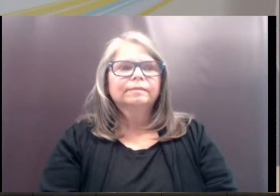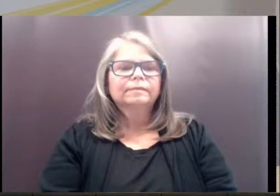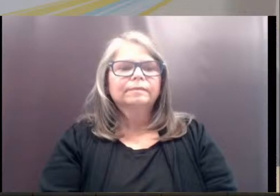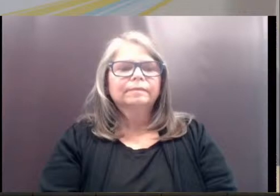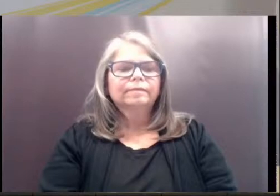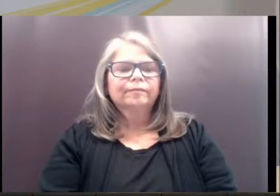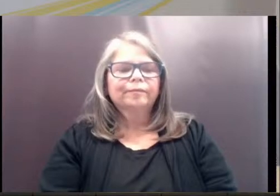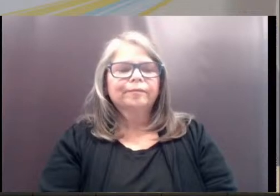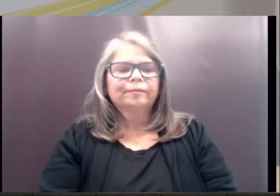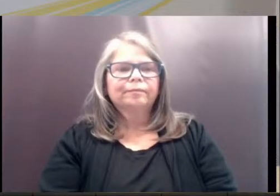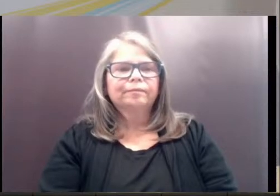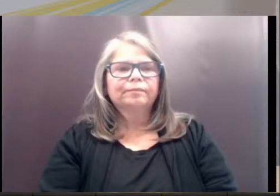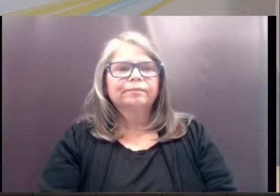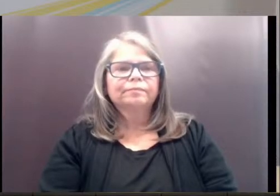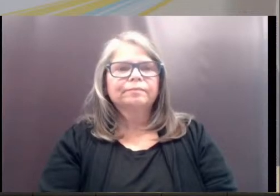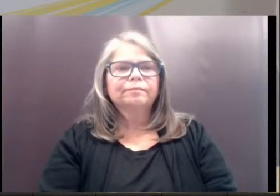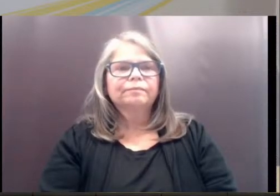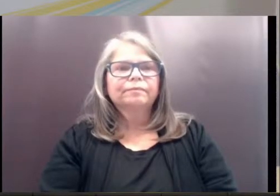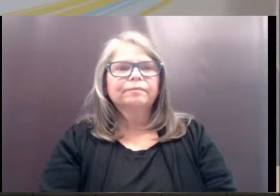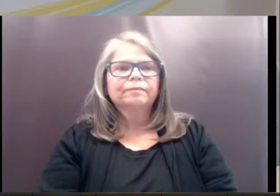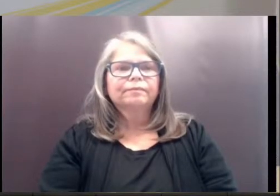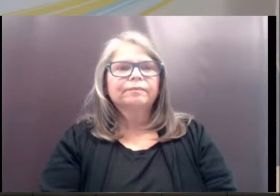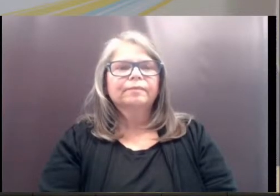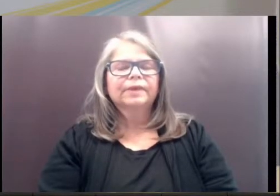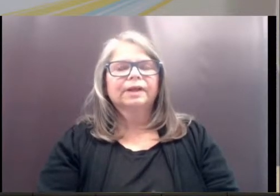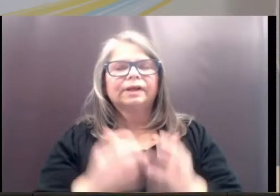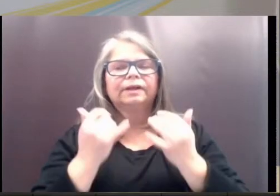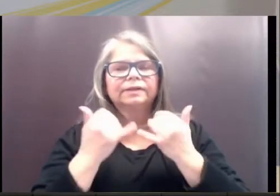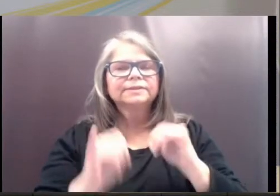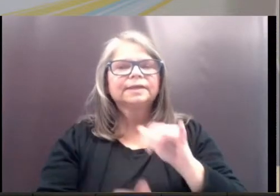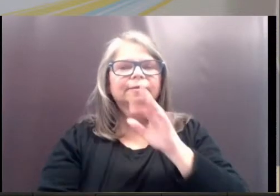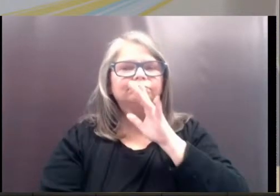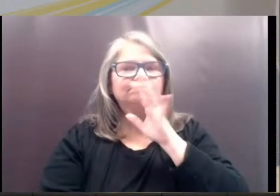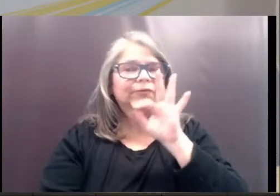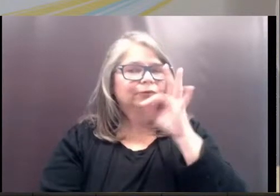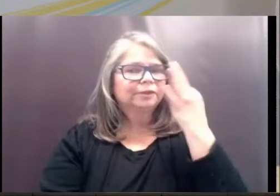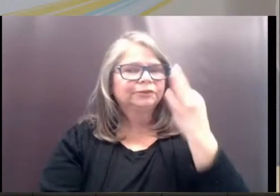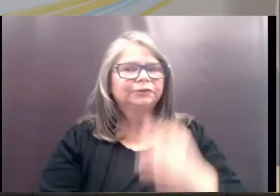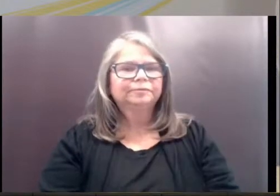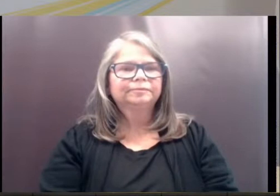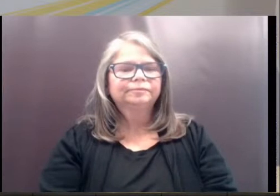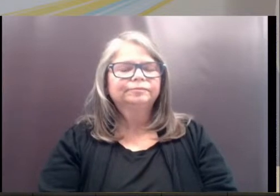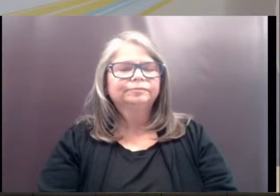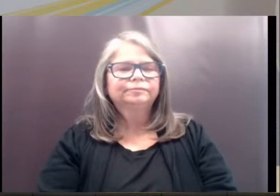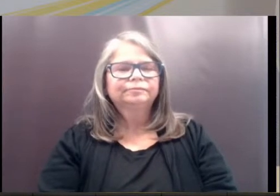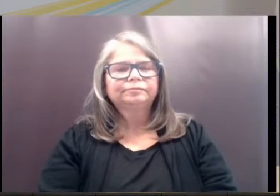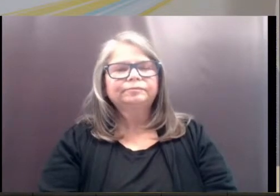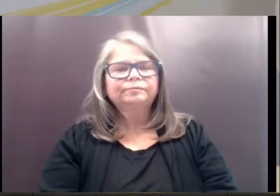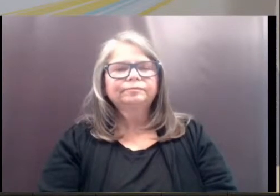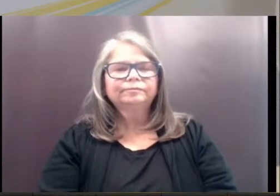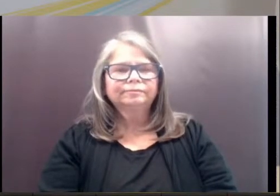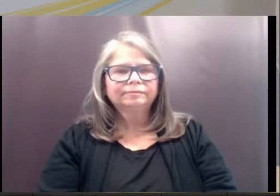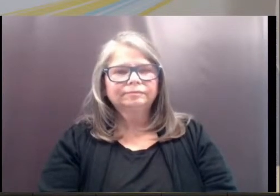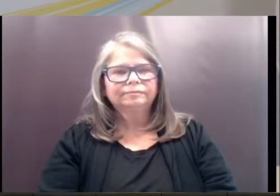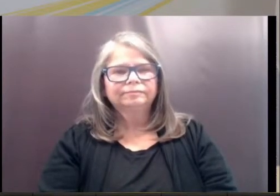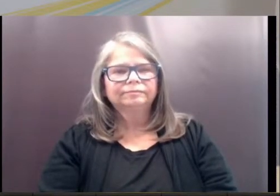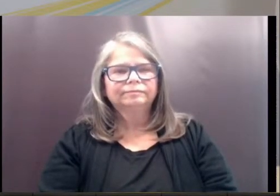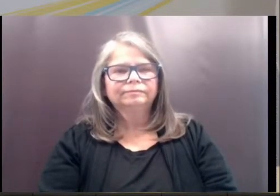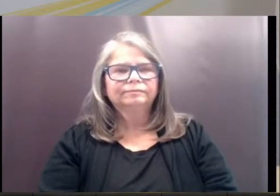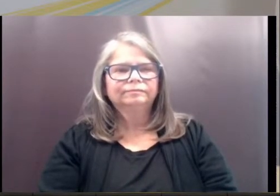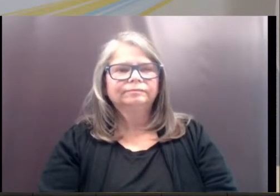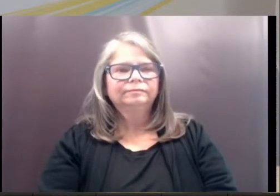et au moins 80 ans et plus âgés que ça. Et puis, on va descendre par 5 ans à la